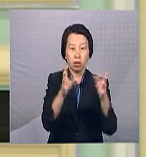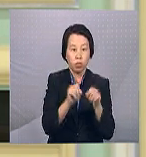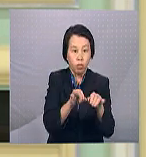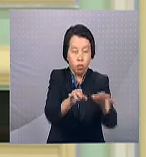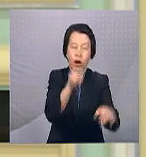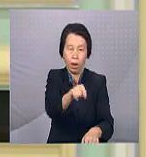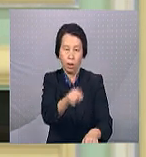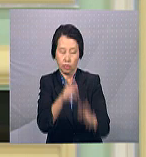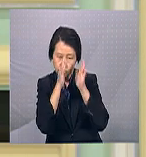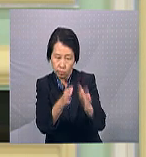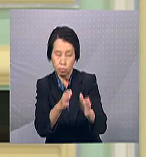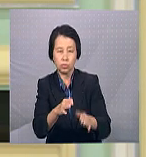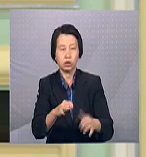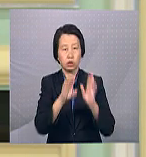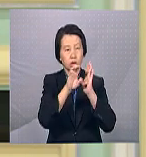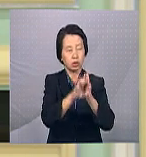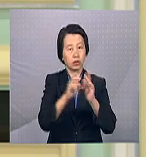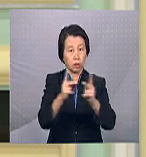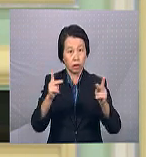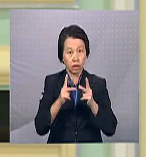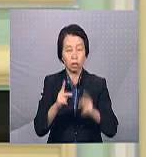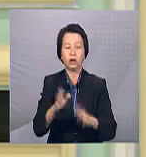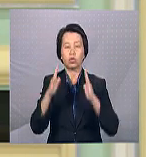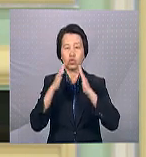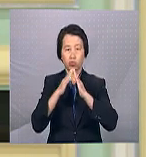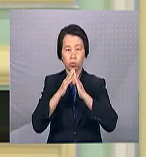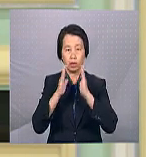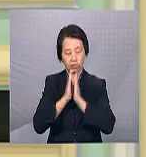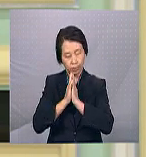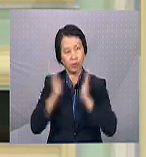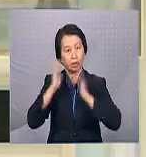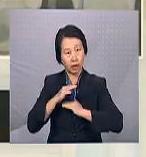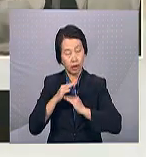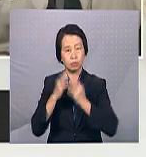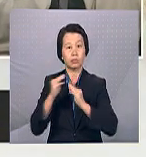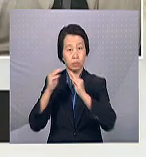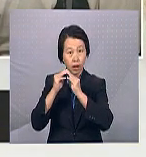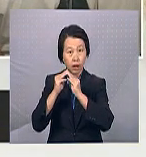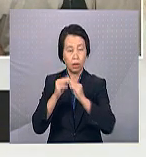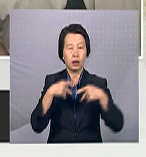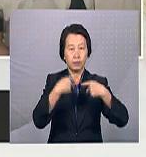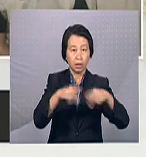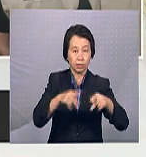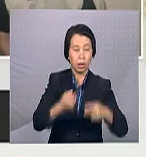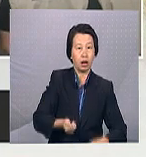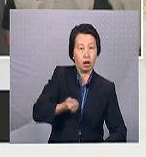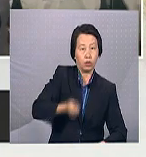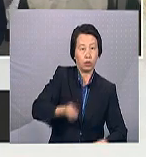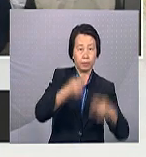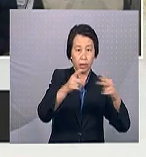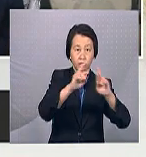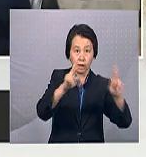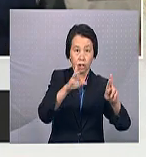Antara kawasan di Nyah Cemar semalam termasuklah rumah ibadat, pasar awam, pasar raya dan kawasan